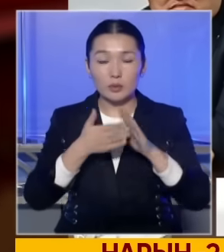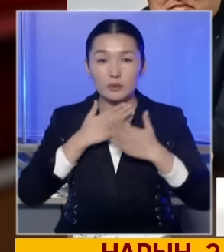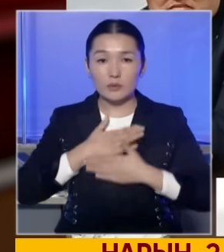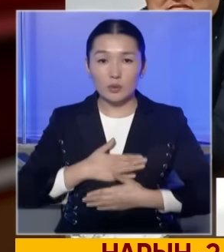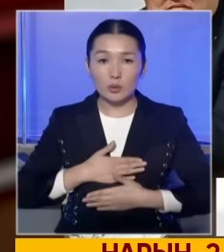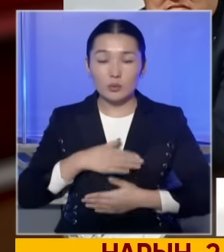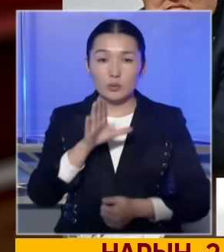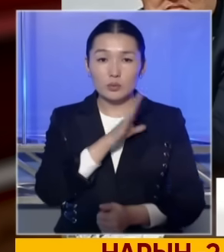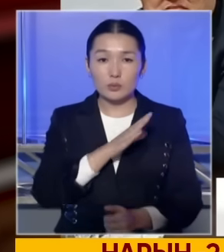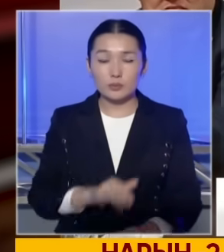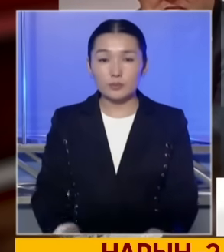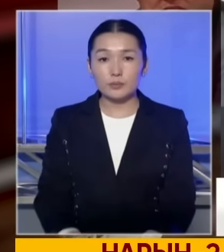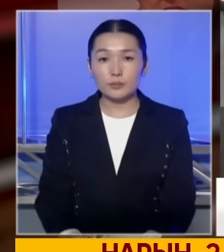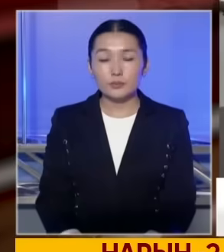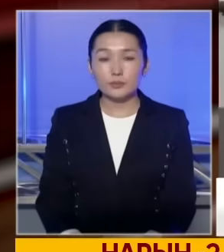маанайында жыйынтыкталды.